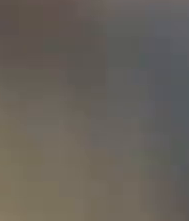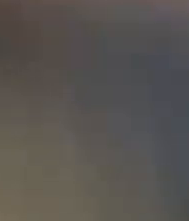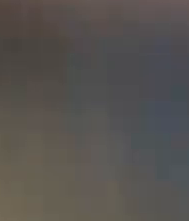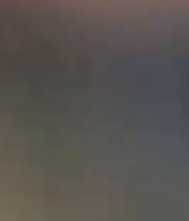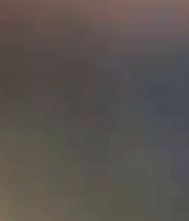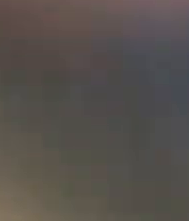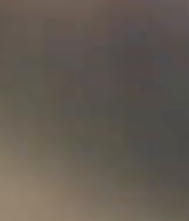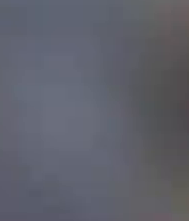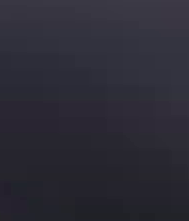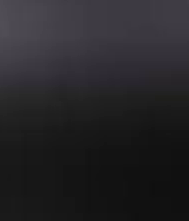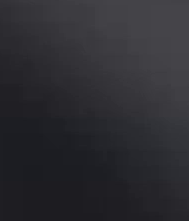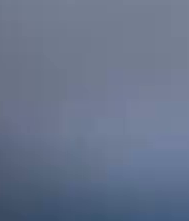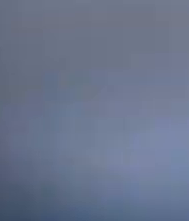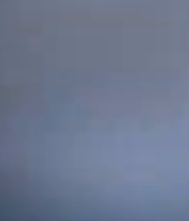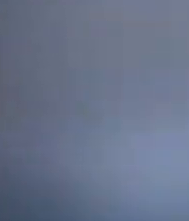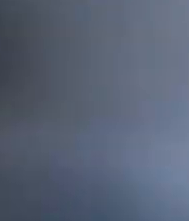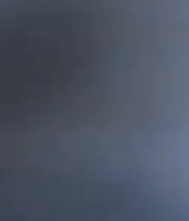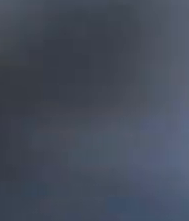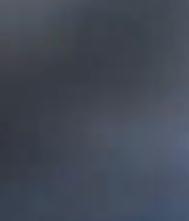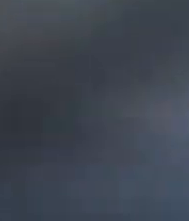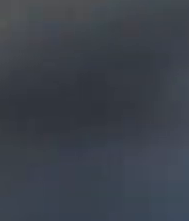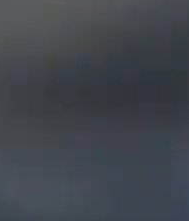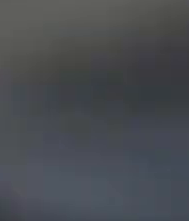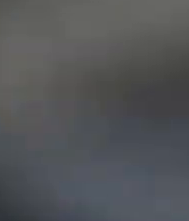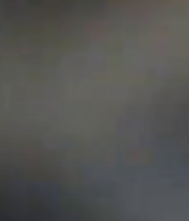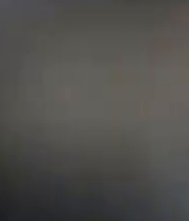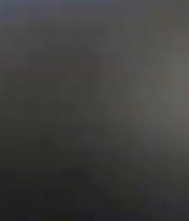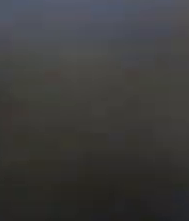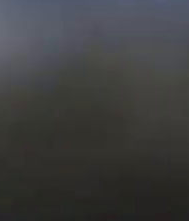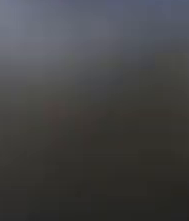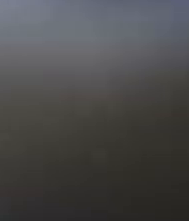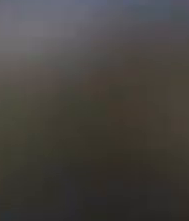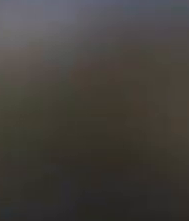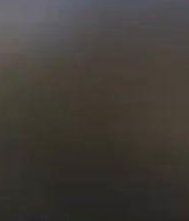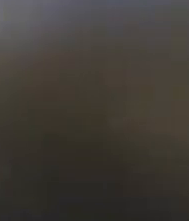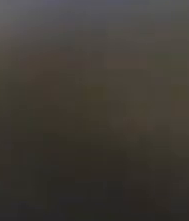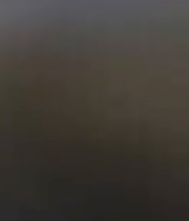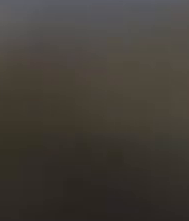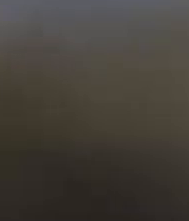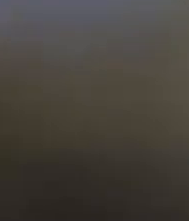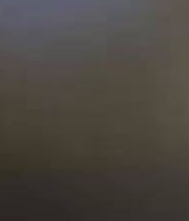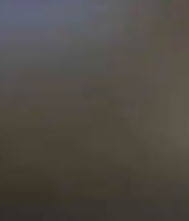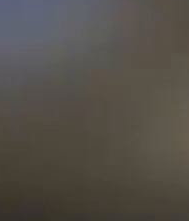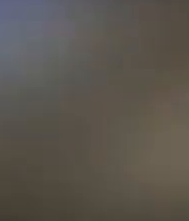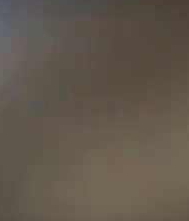Mengejutkan, sebagian besar alamat yang didatangi ternyata tidak ditemukan nama calon siswa di alamat tersebut.